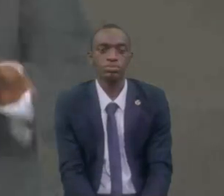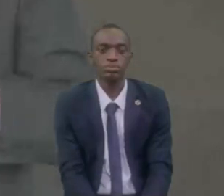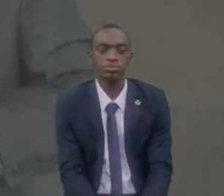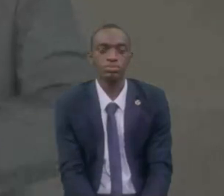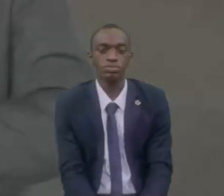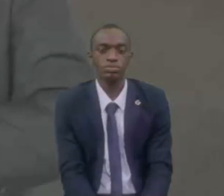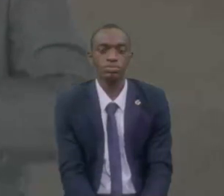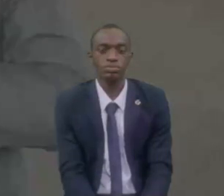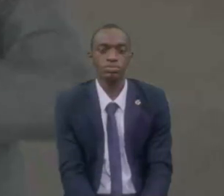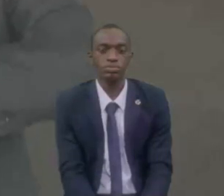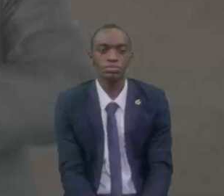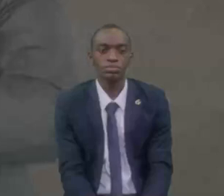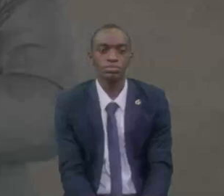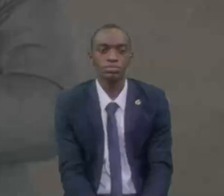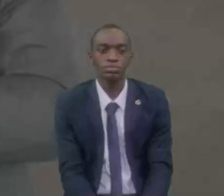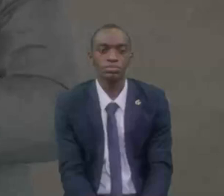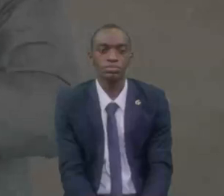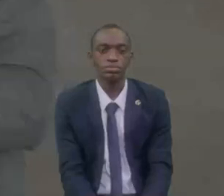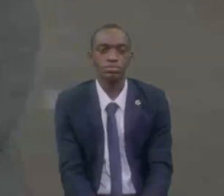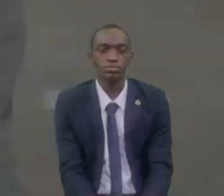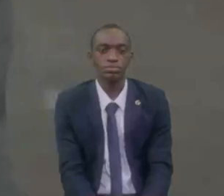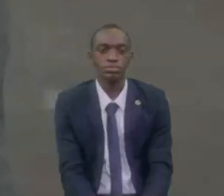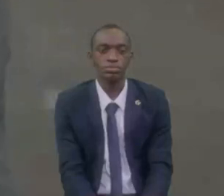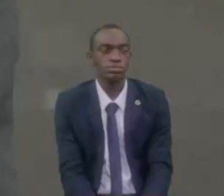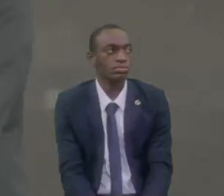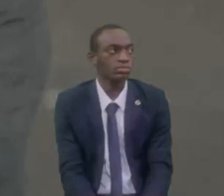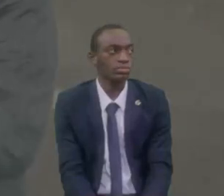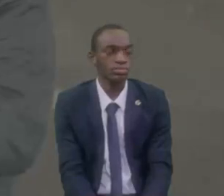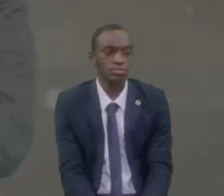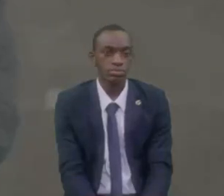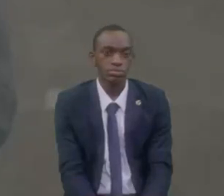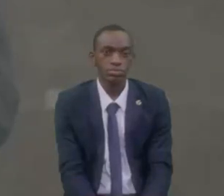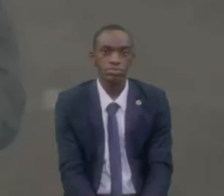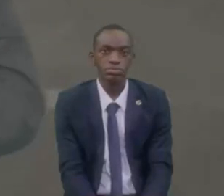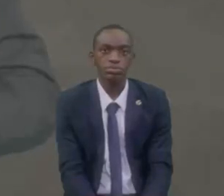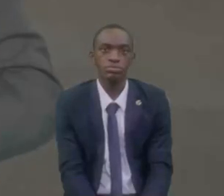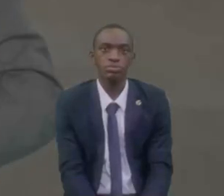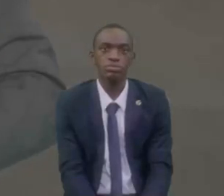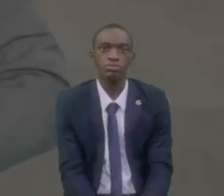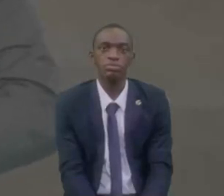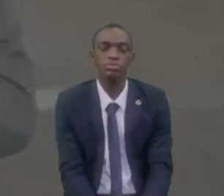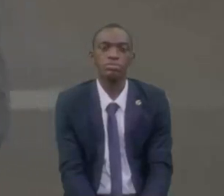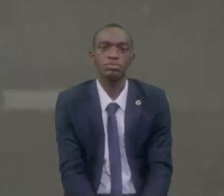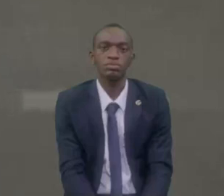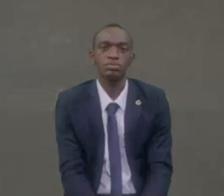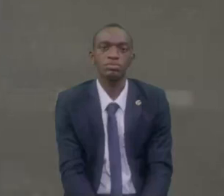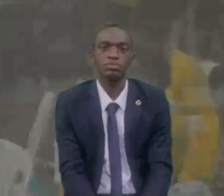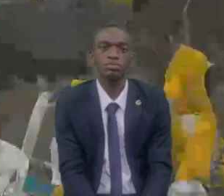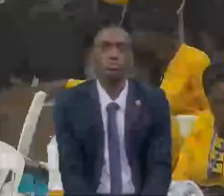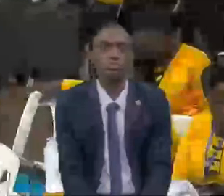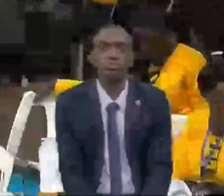Prie l'Éternel afin qu'il éloigne de nous ces serpents.